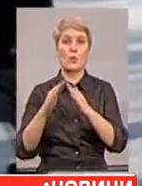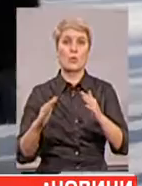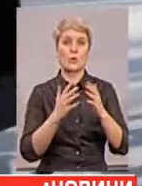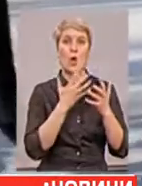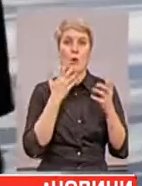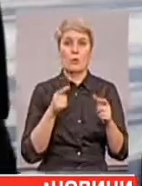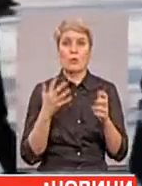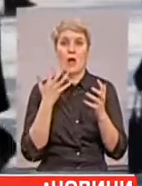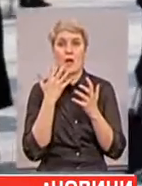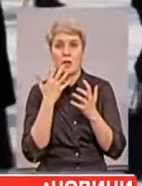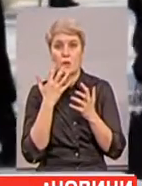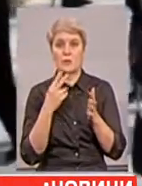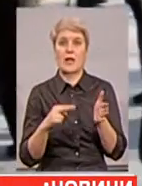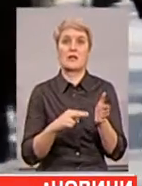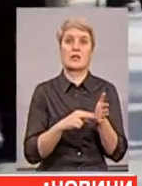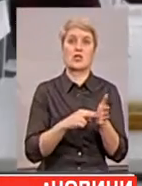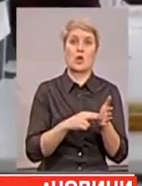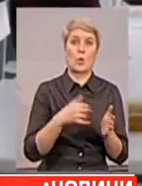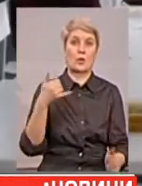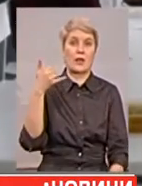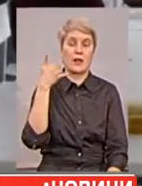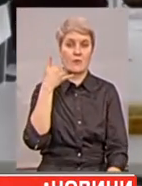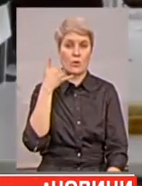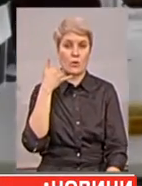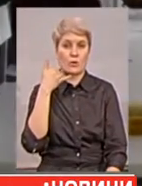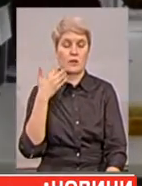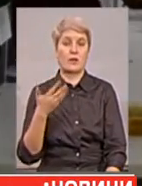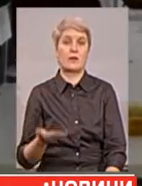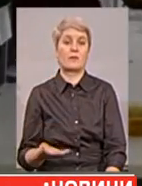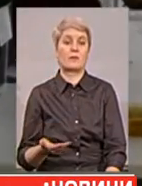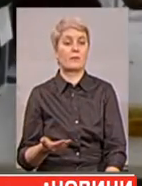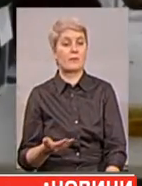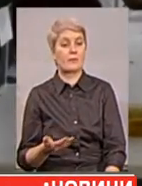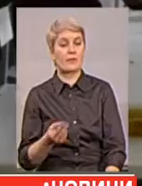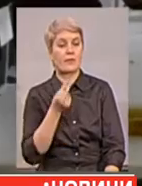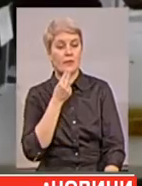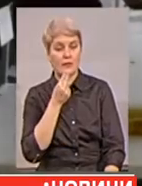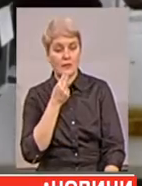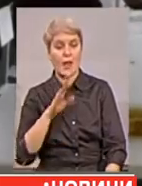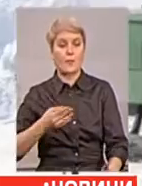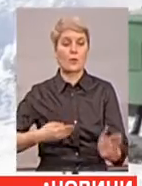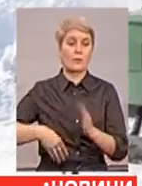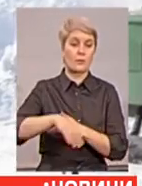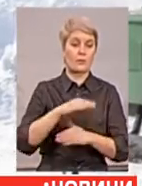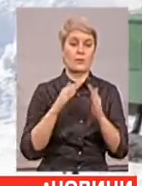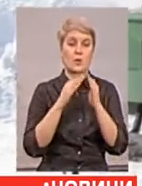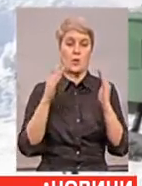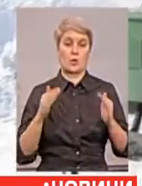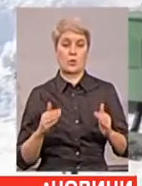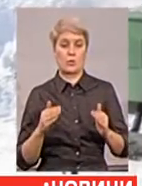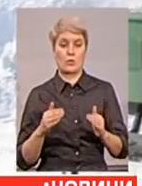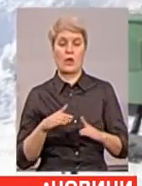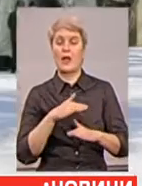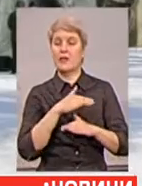гріються, заряджають телефони, тобто їдять і потім вже йдуть додому. Не